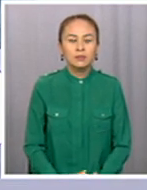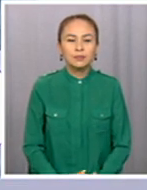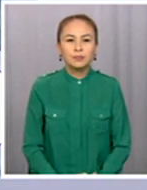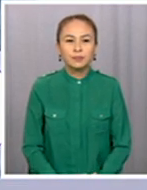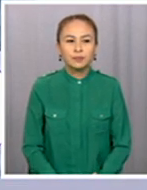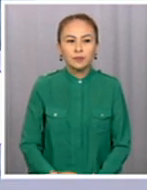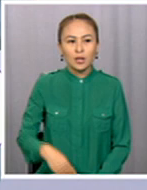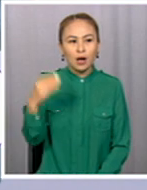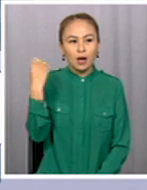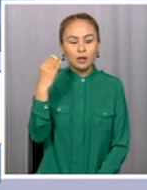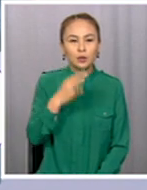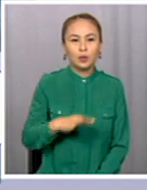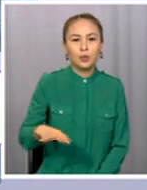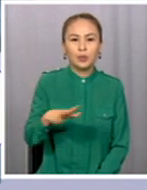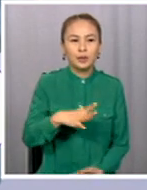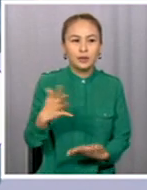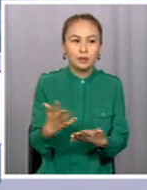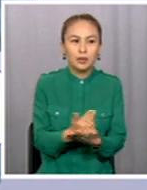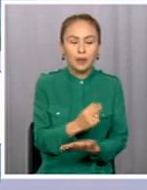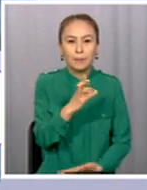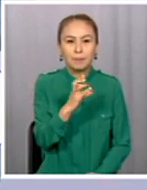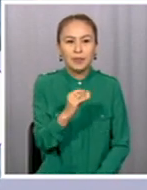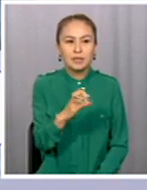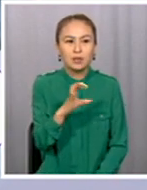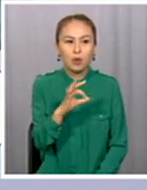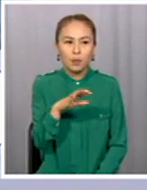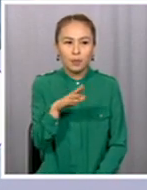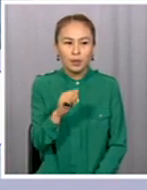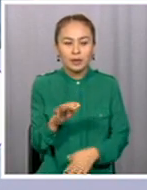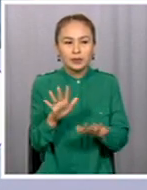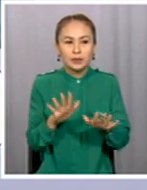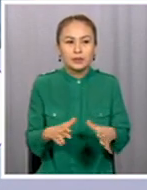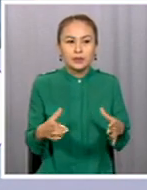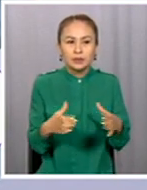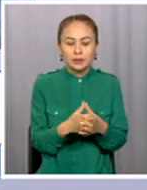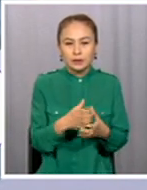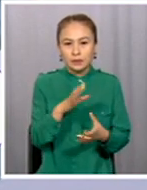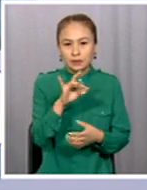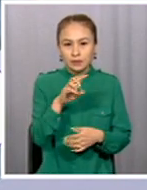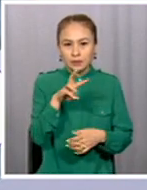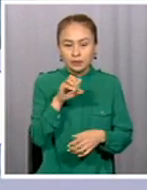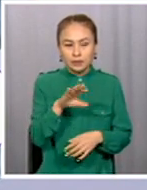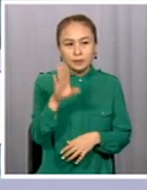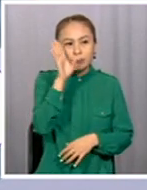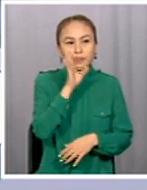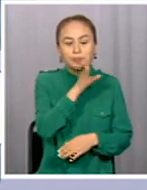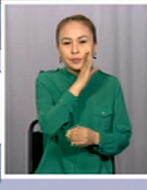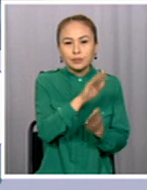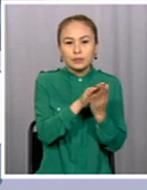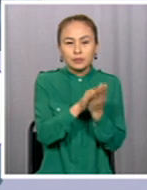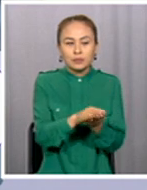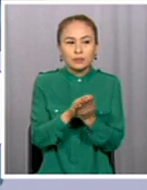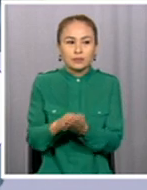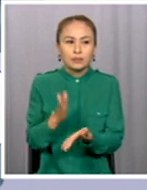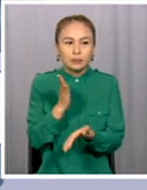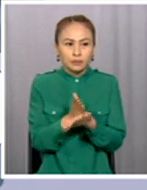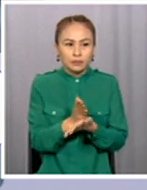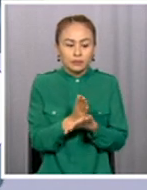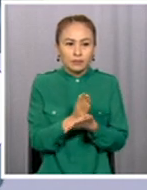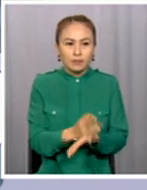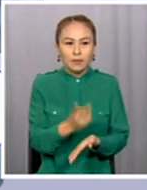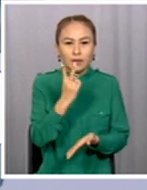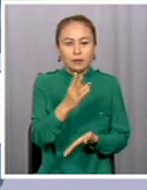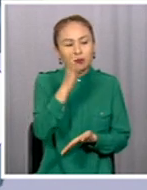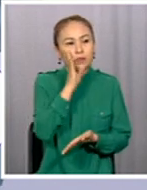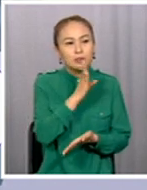Ақтөбе облысынан табылған бес оба қорымында сарматтардың абыз әйелдері жерленген. Қабірге екі